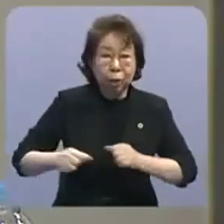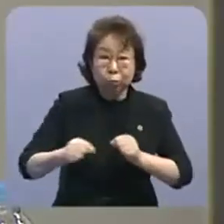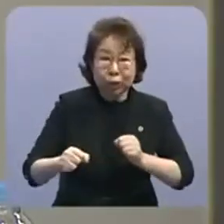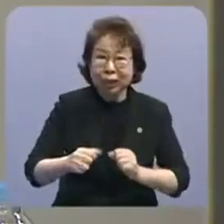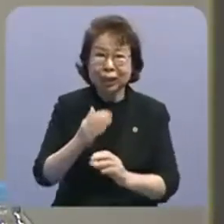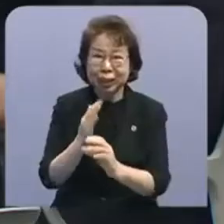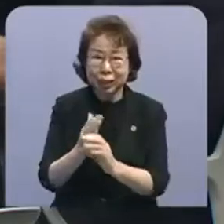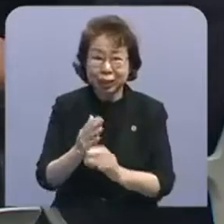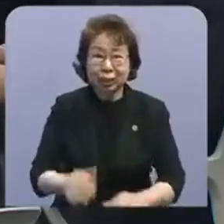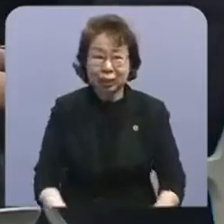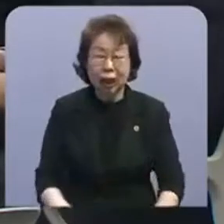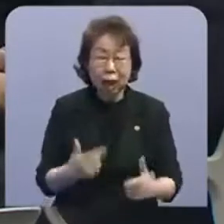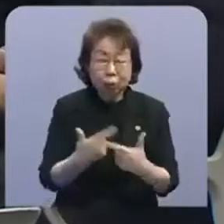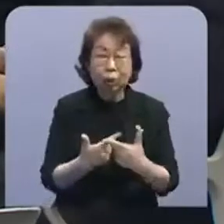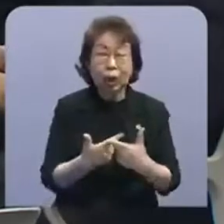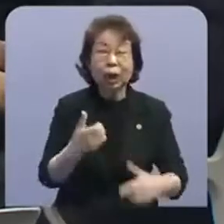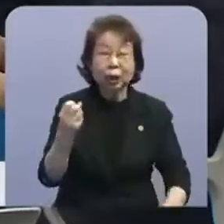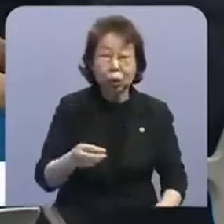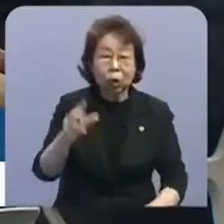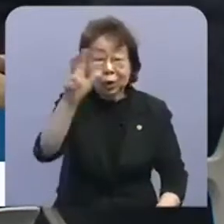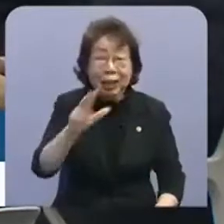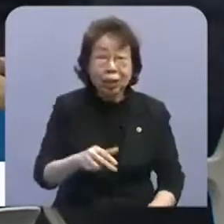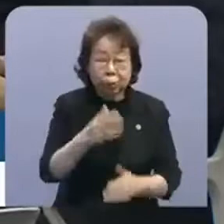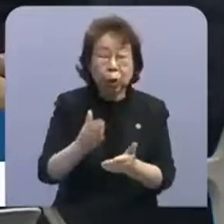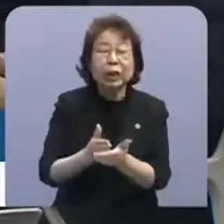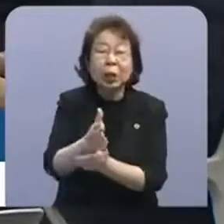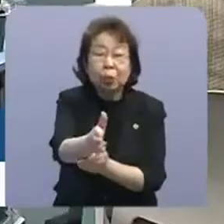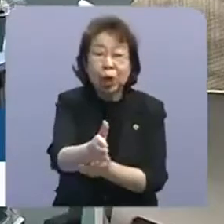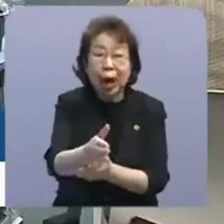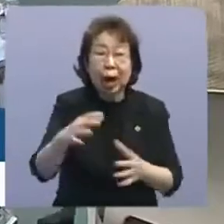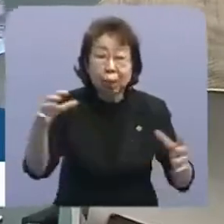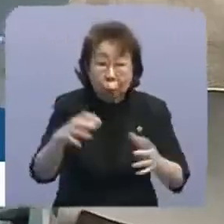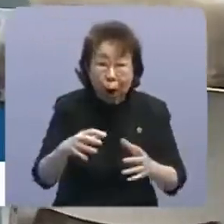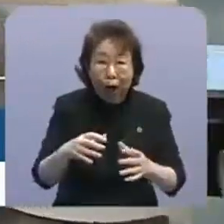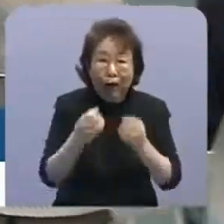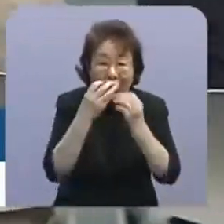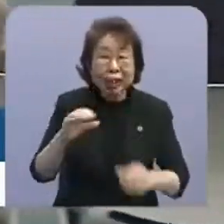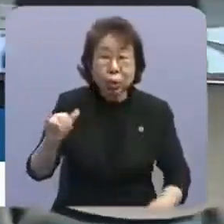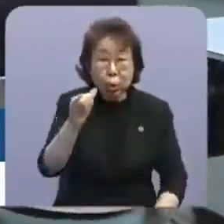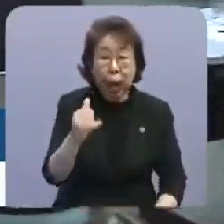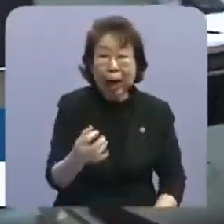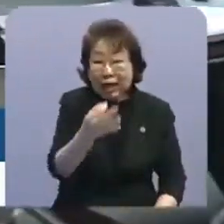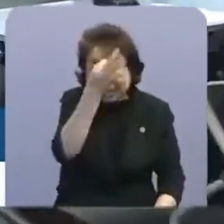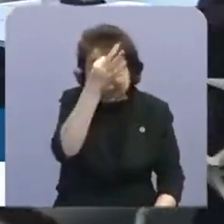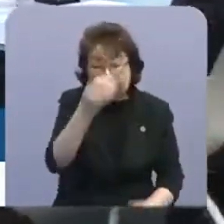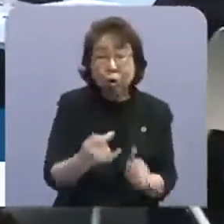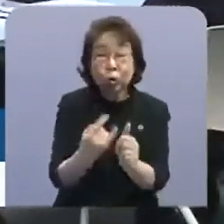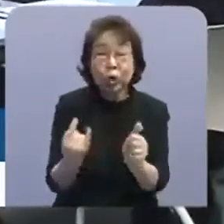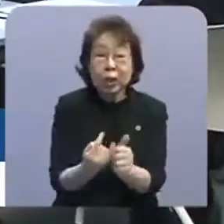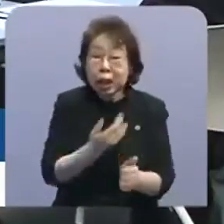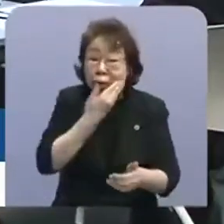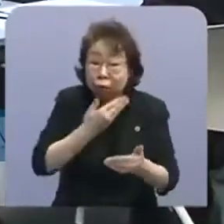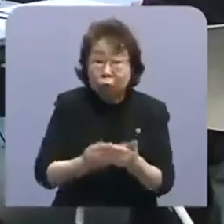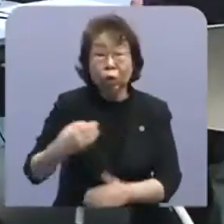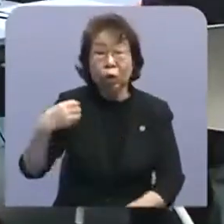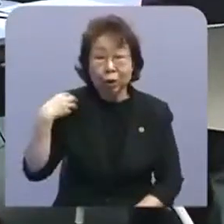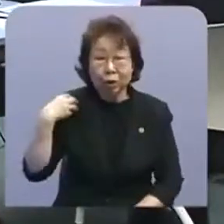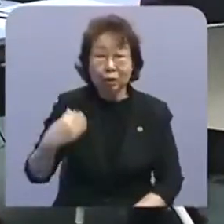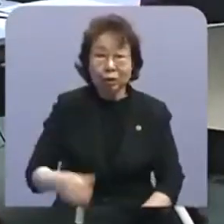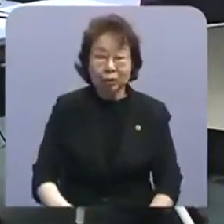시작했습니다. 부산뿐 아니라 전국의 전문가들로 구성된 가덕신공항 기술위원회가 핵심 역할을